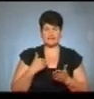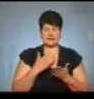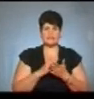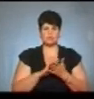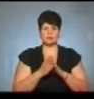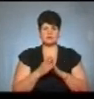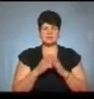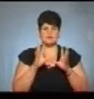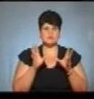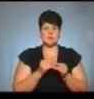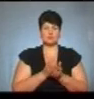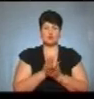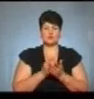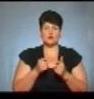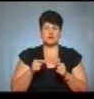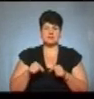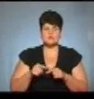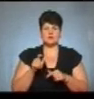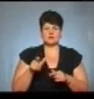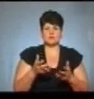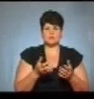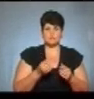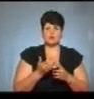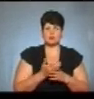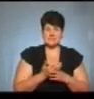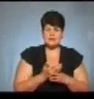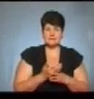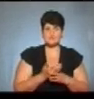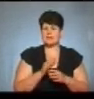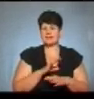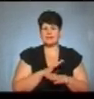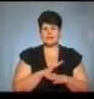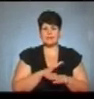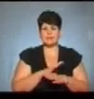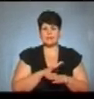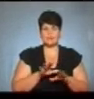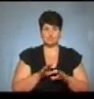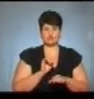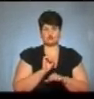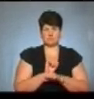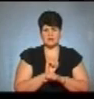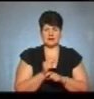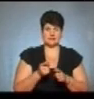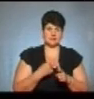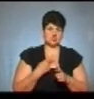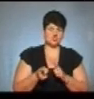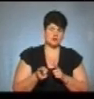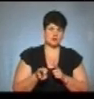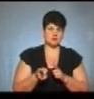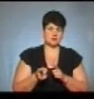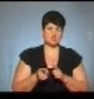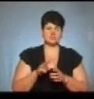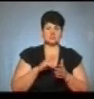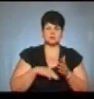всіма обслуговуючими організаціями, що людям, які отримують субсидії, не будуть, скажімо, зупиняти чи